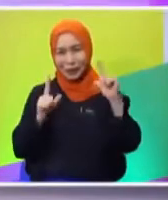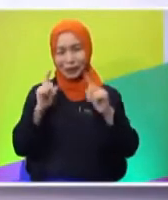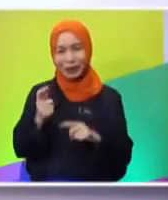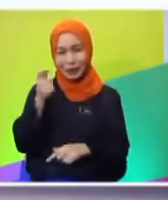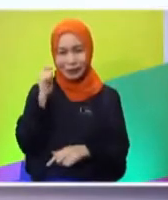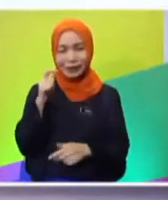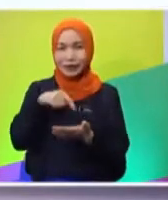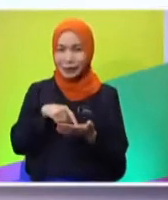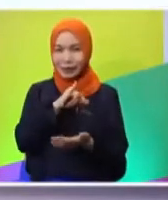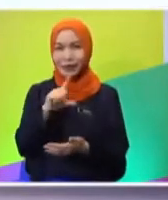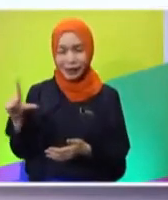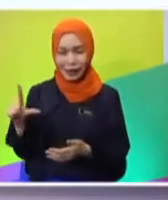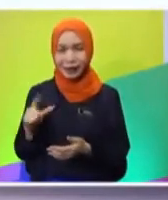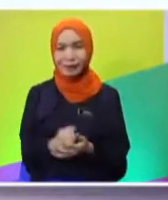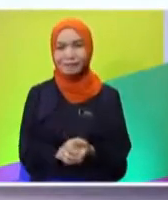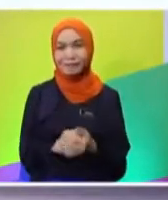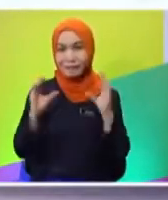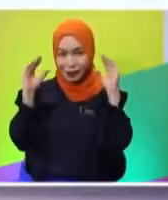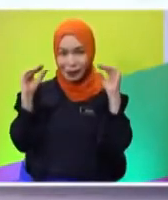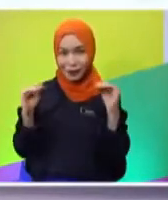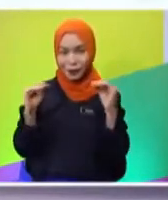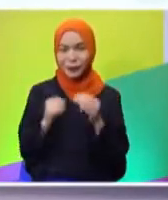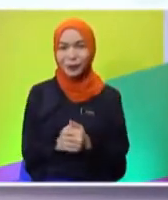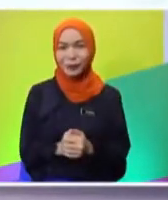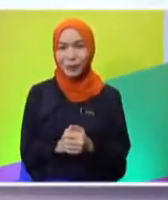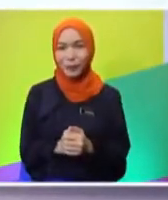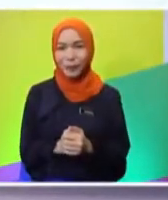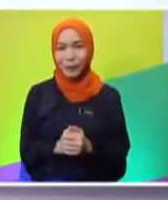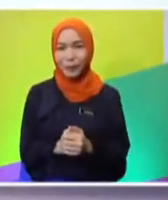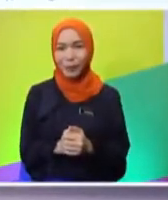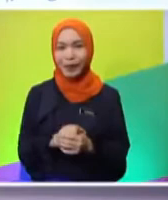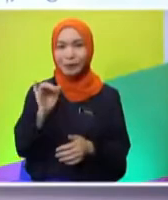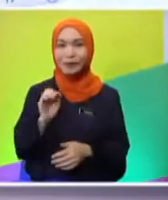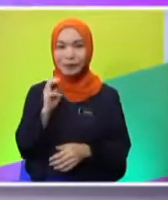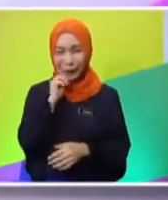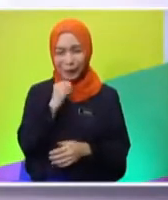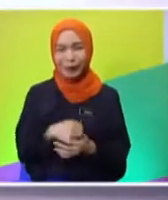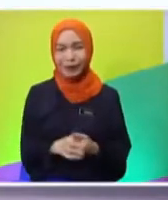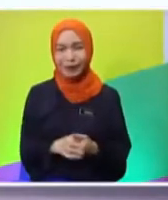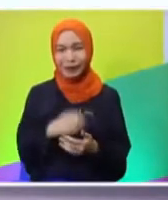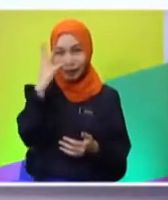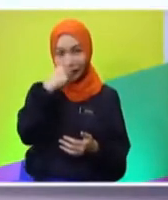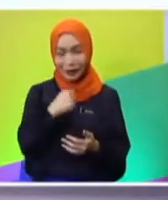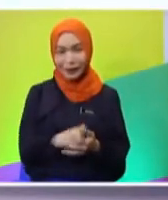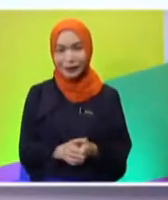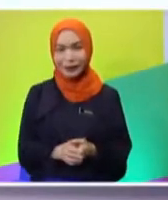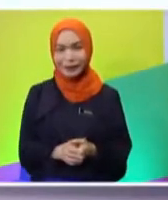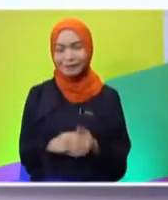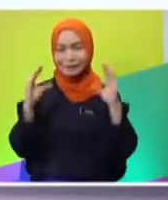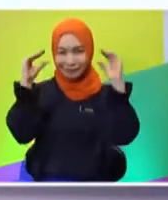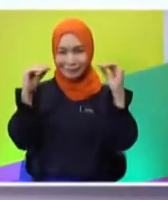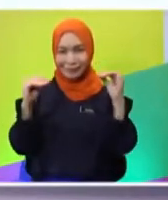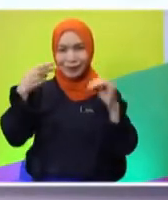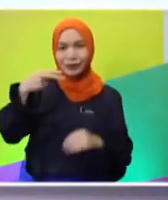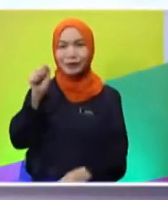dia kita tak kenal kan kita ada seorang goyang Manis senyuman Yes tidak perkenalkan Cikgu